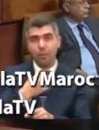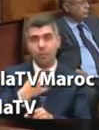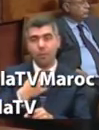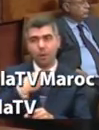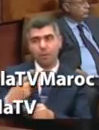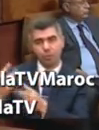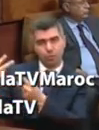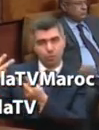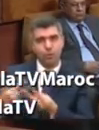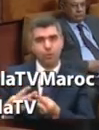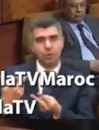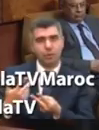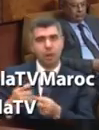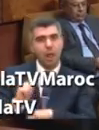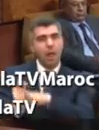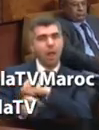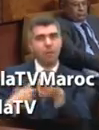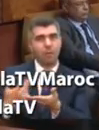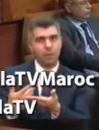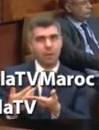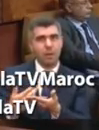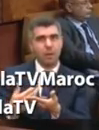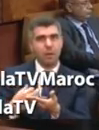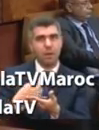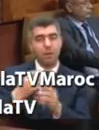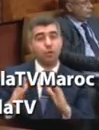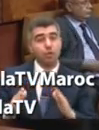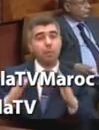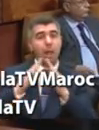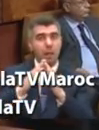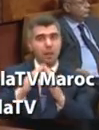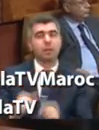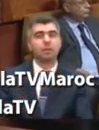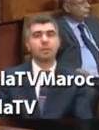العالم القروي والجبلي، يمكن مثلكم انتم على العالم القروي وحنا الجبلي،